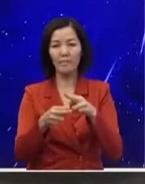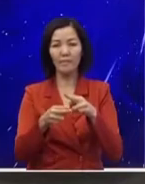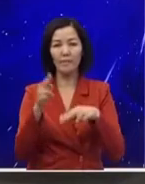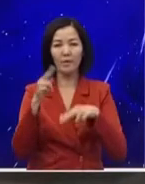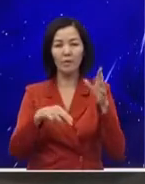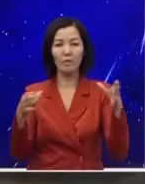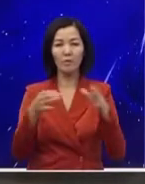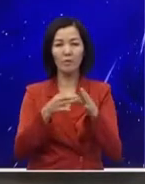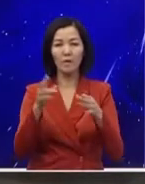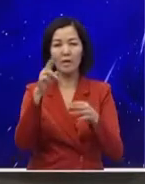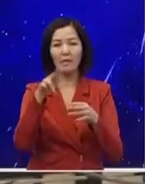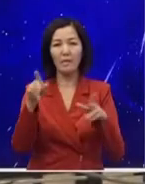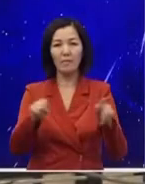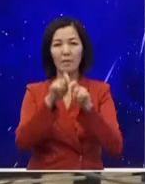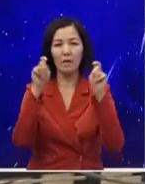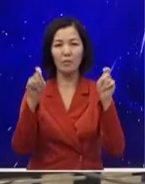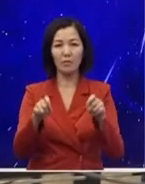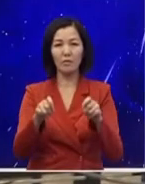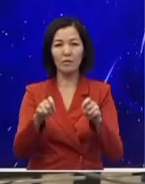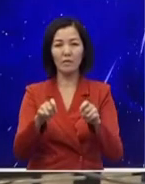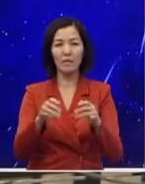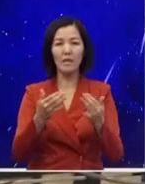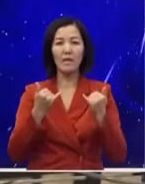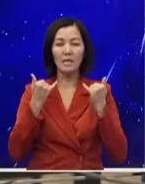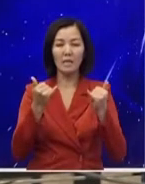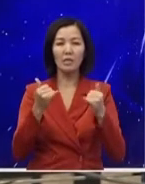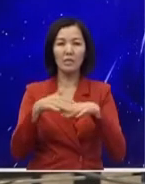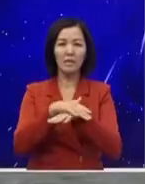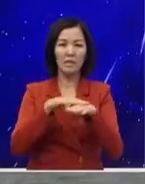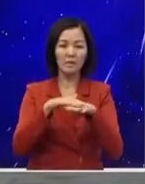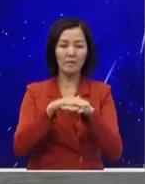подрядчиков, уже в декабре Дом культуры откроет свои двери для жителей и гостей райцентра.